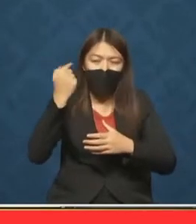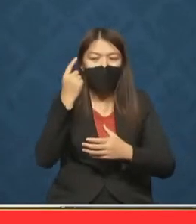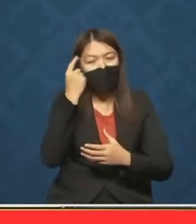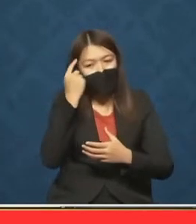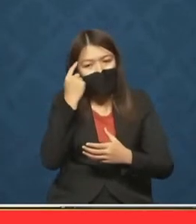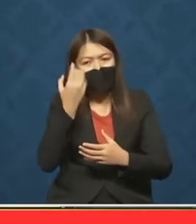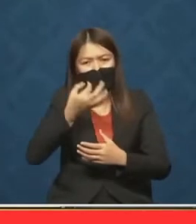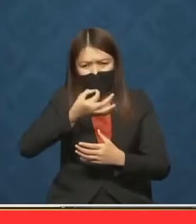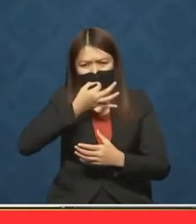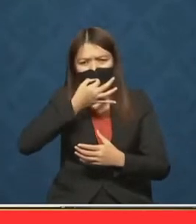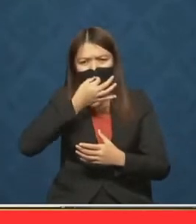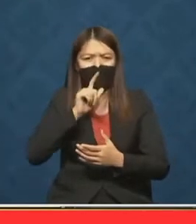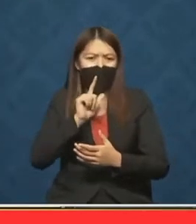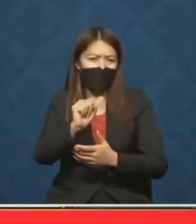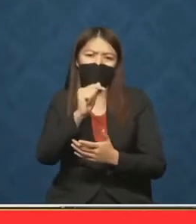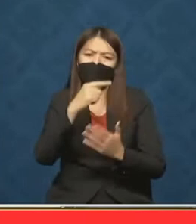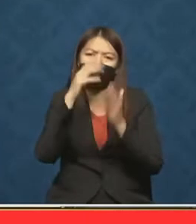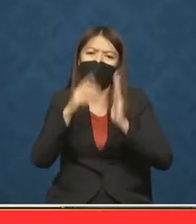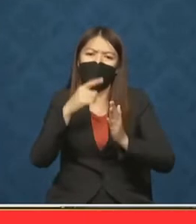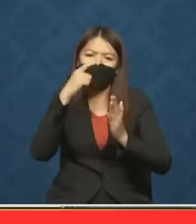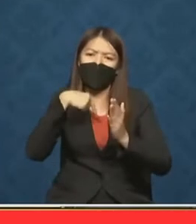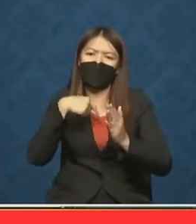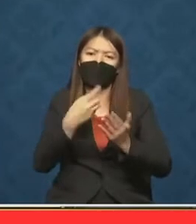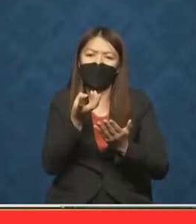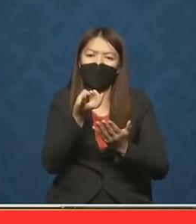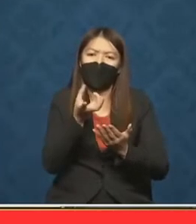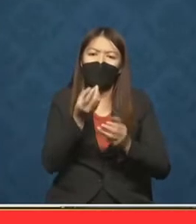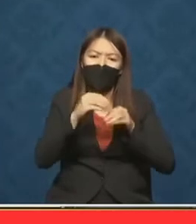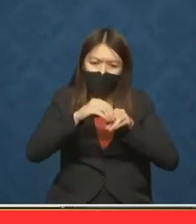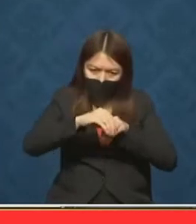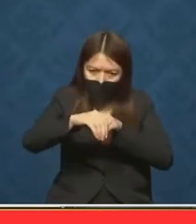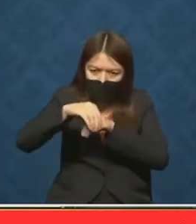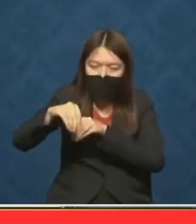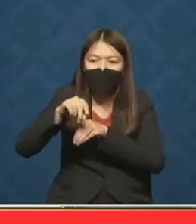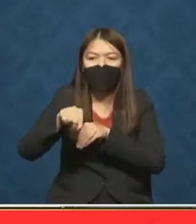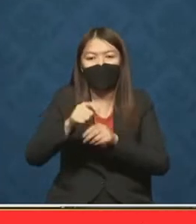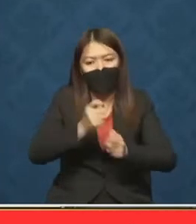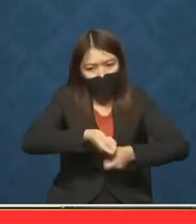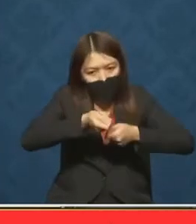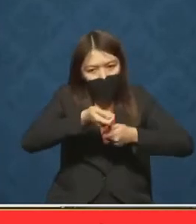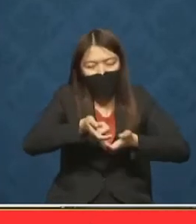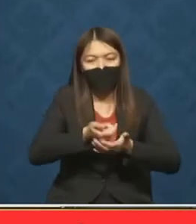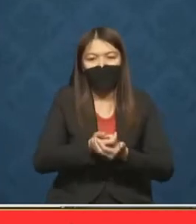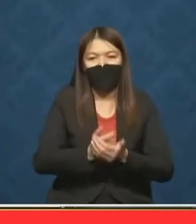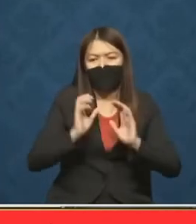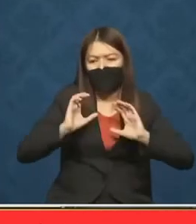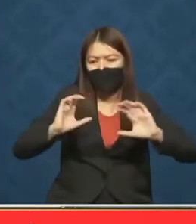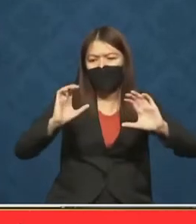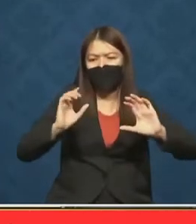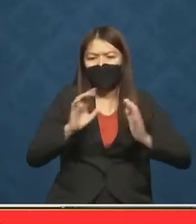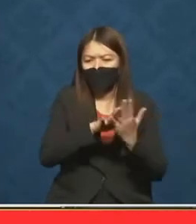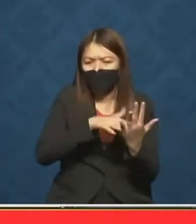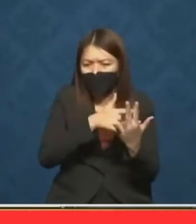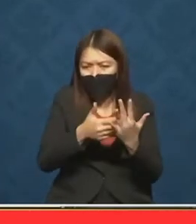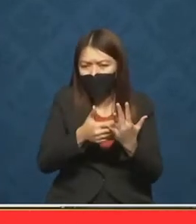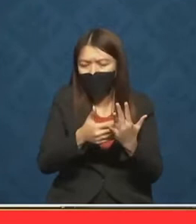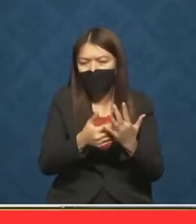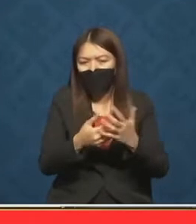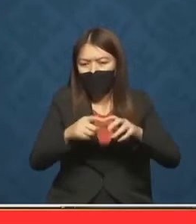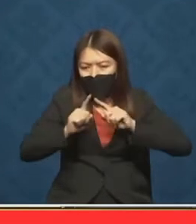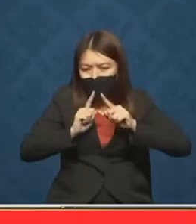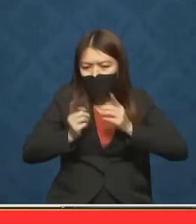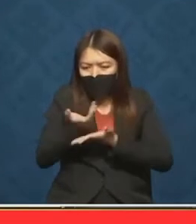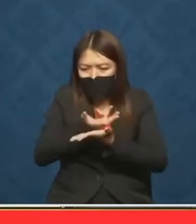อาชีพหลกของประชาชนคนไทยคออาชีพเกศตกรรัฐบาลค่ะบุลนาการนโยบายหลายนโยบายร่วมกัน